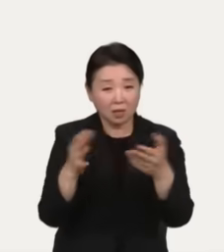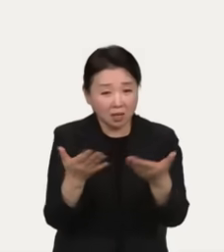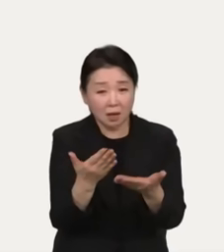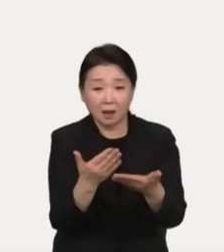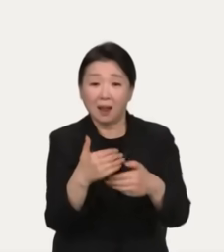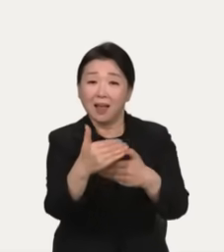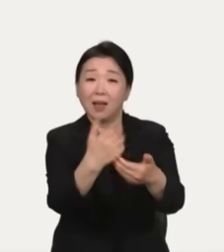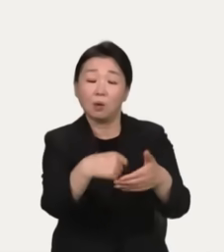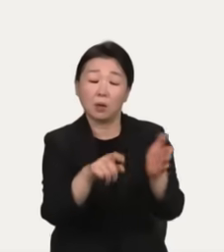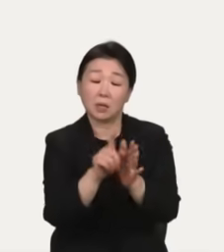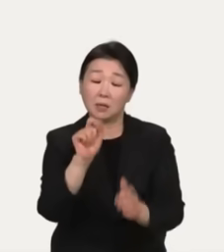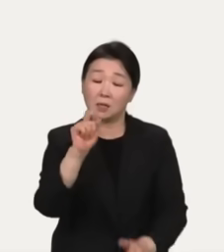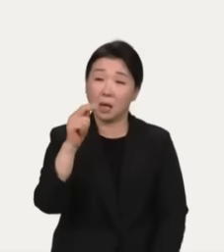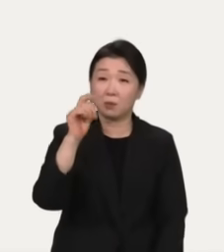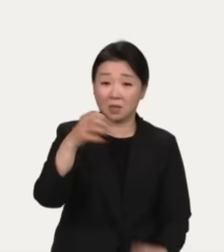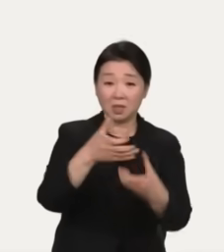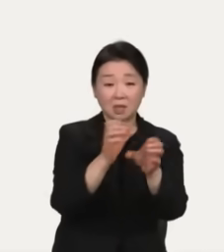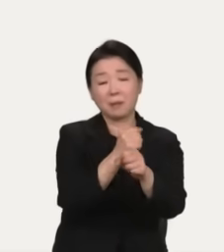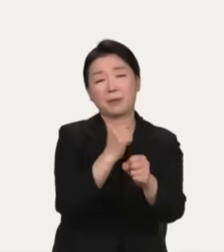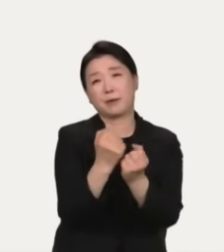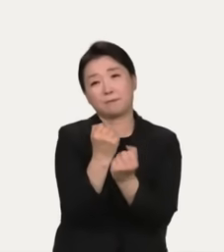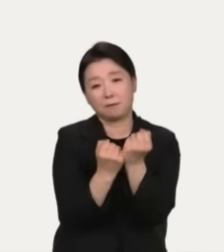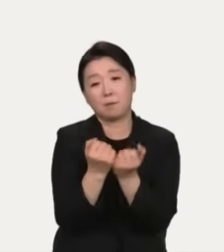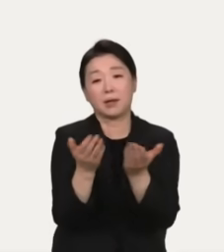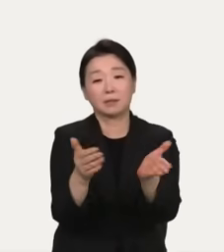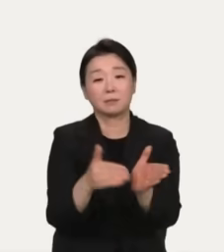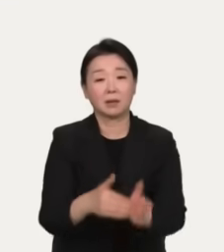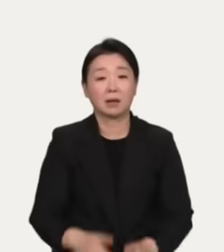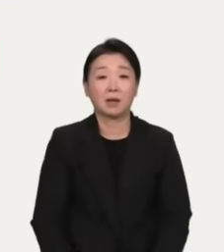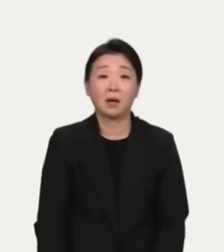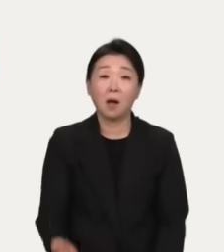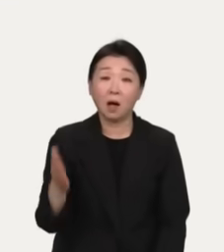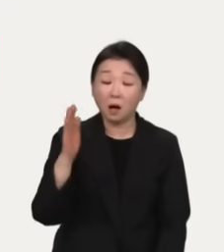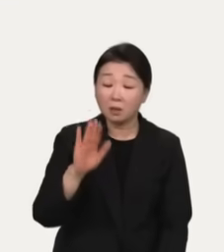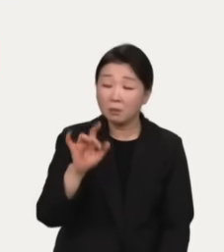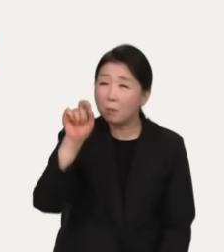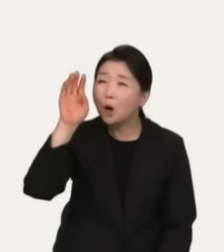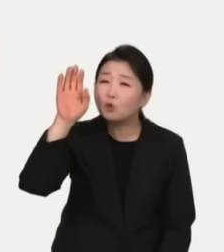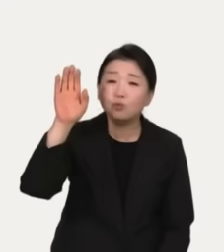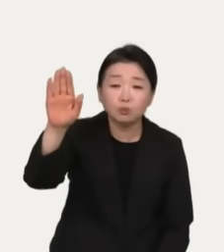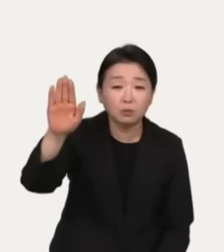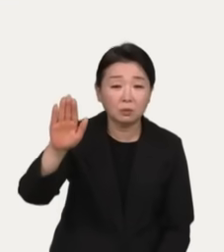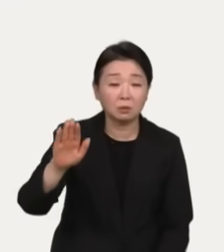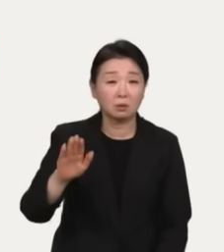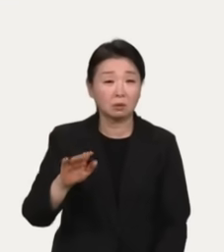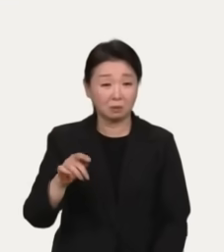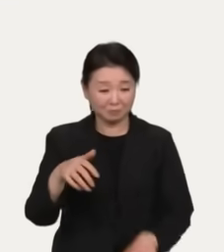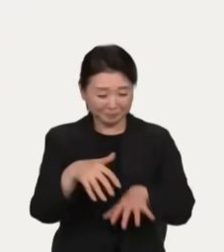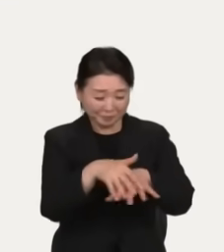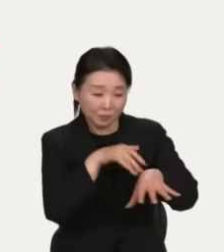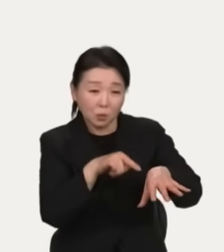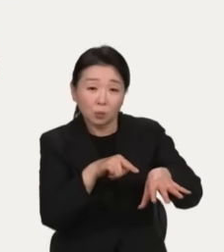위해 TFT를 만들었던 것이라고 설명했습니다. 하지만 얼마 뒤 SM그룹은 내부